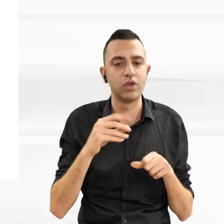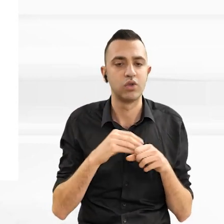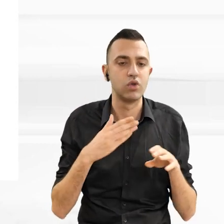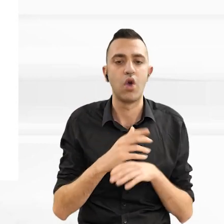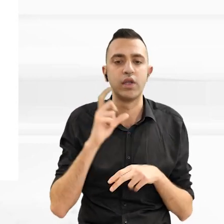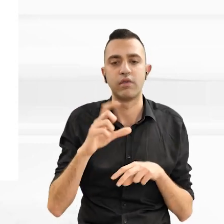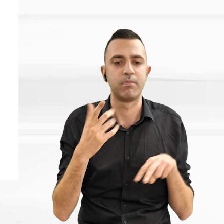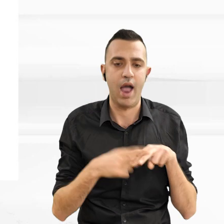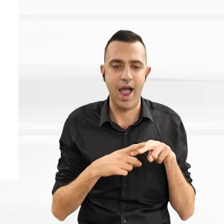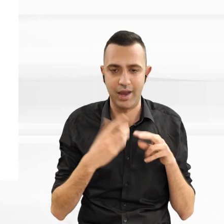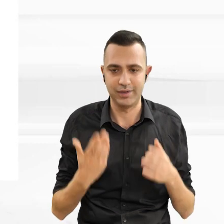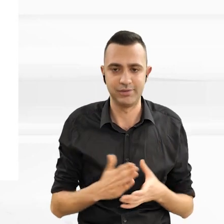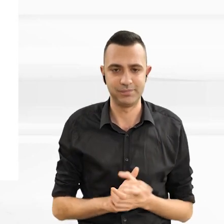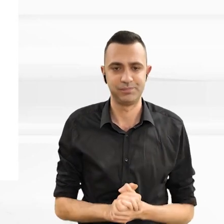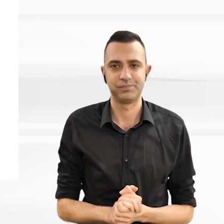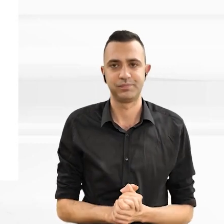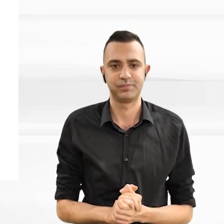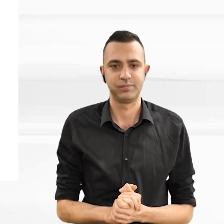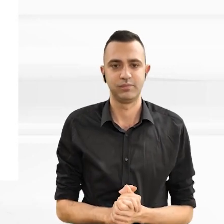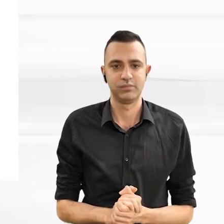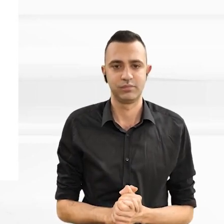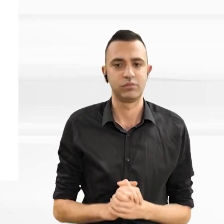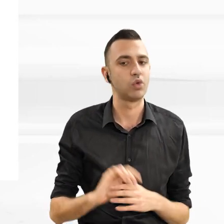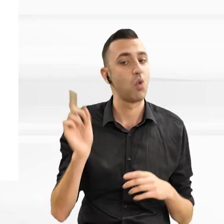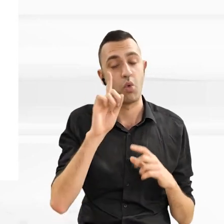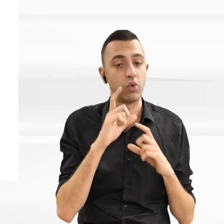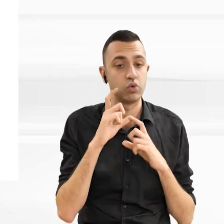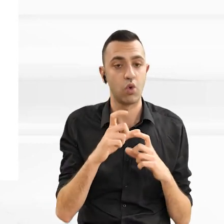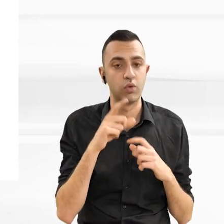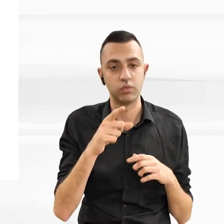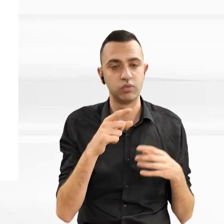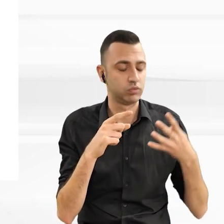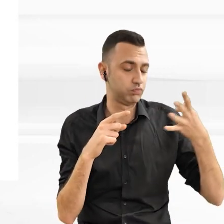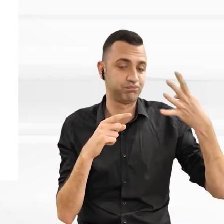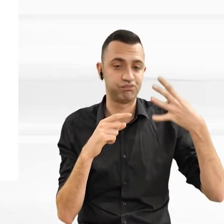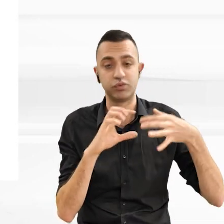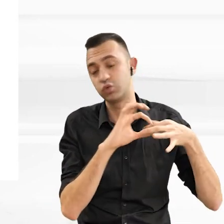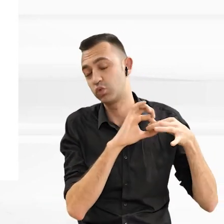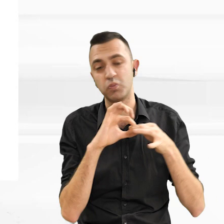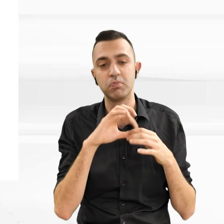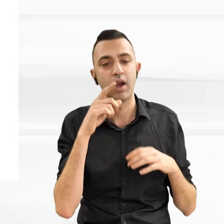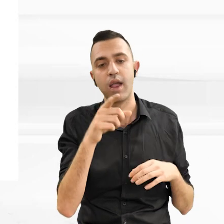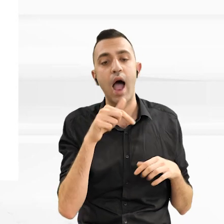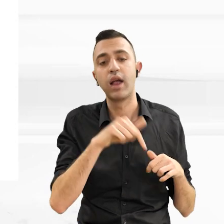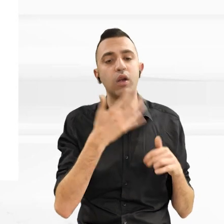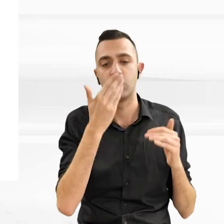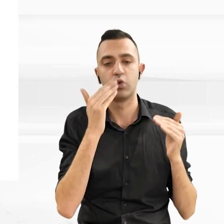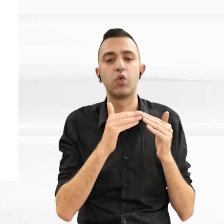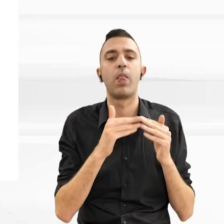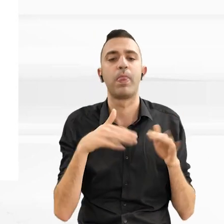doğru cevap al seçelim 10. soruya bakalım bu dörtlükle ilgili aşağıdakilerden hangisi söylenemez